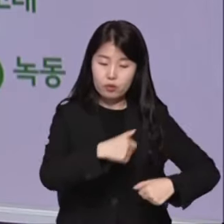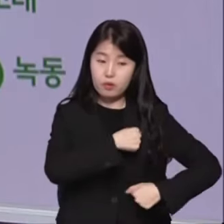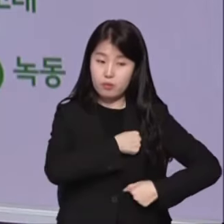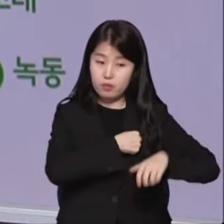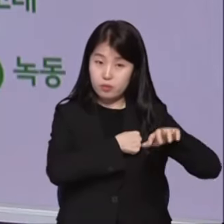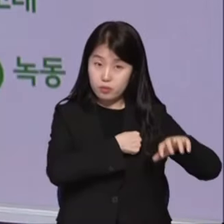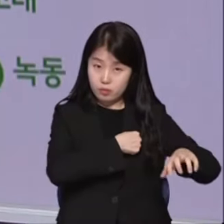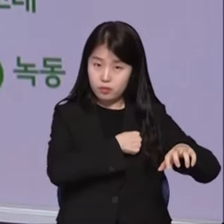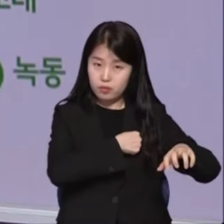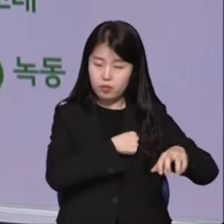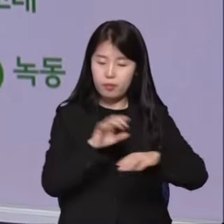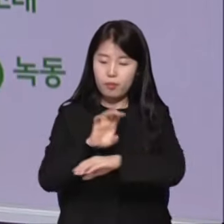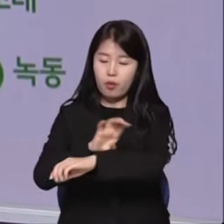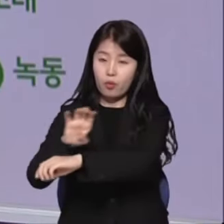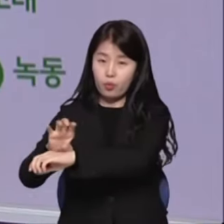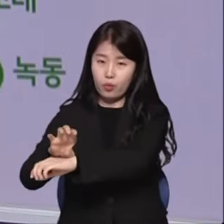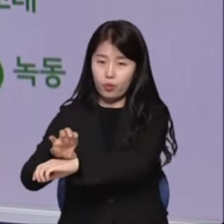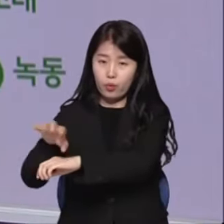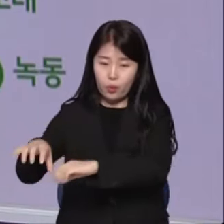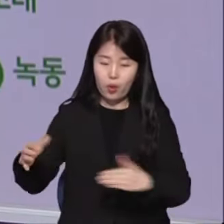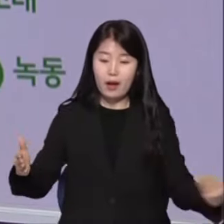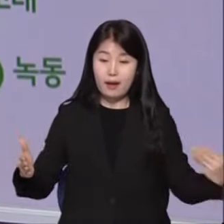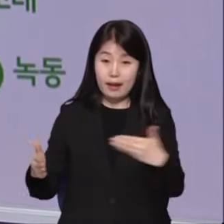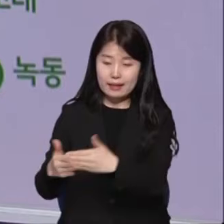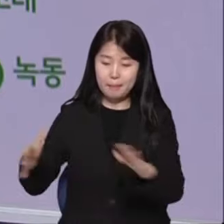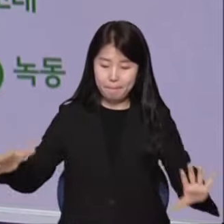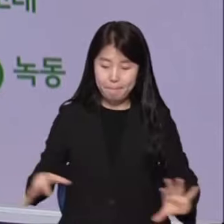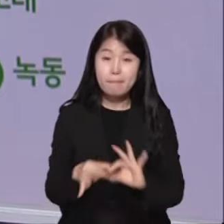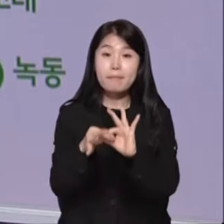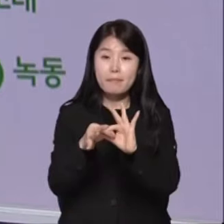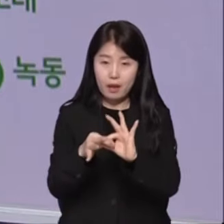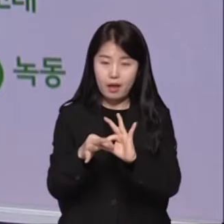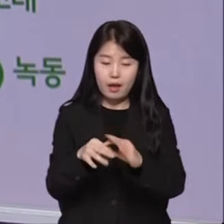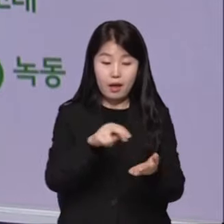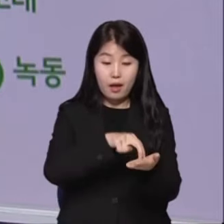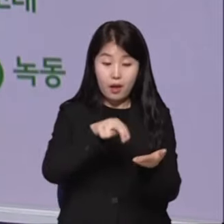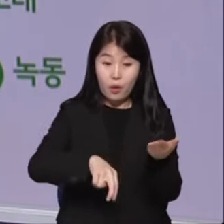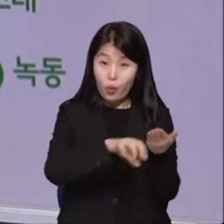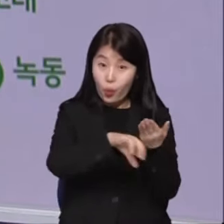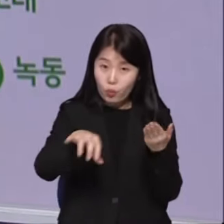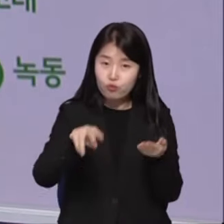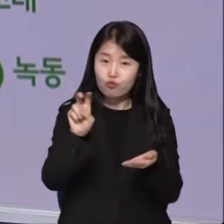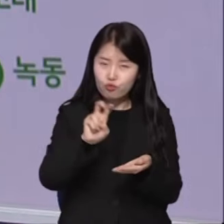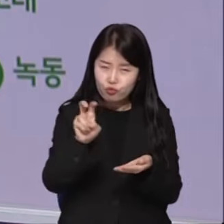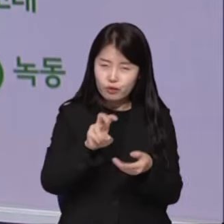상무역에서 평동역까지 이르는 마지막 구간이 연결되면서 총 20개 역